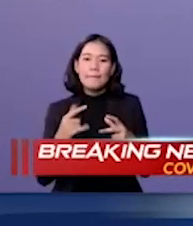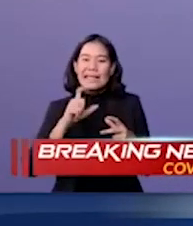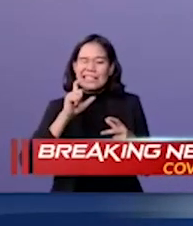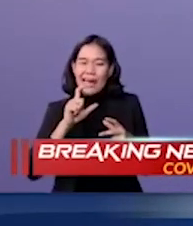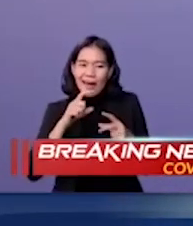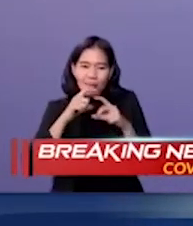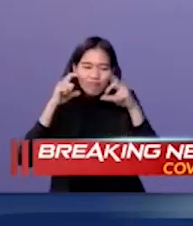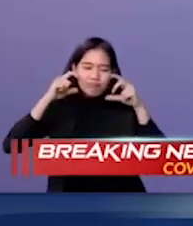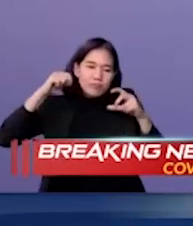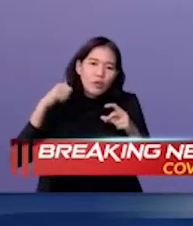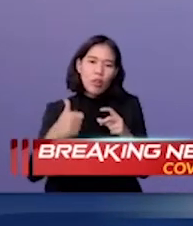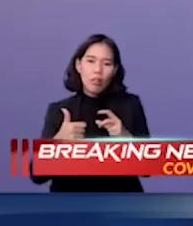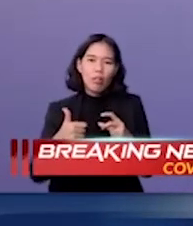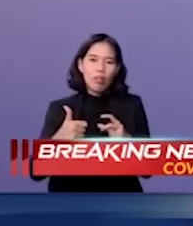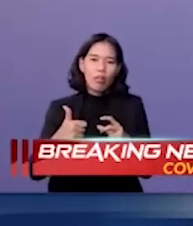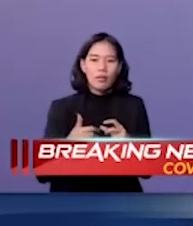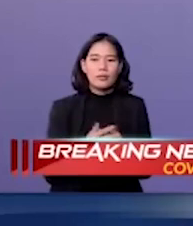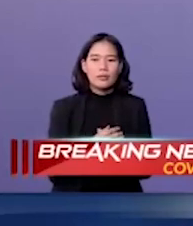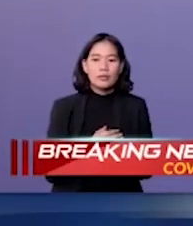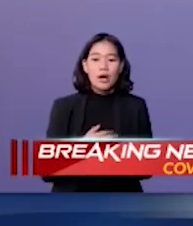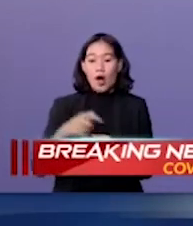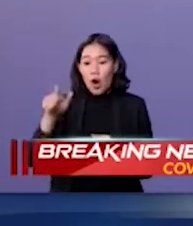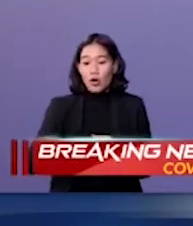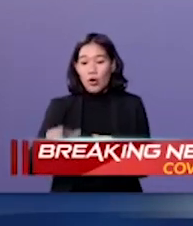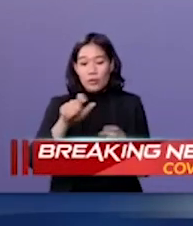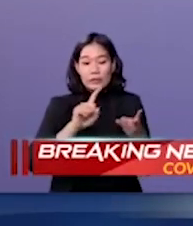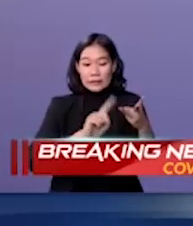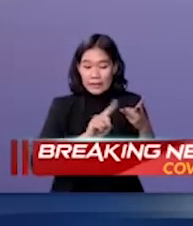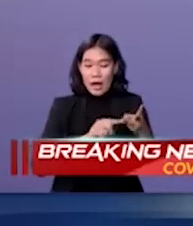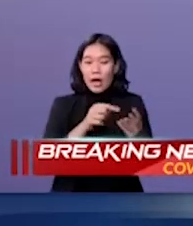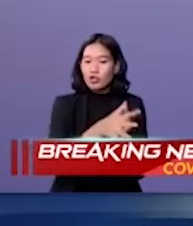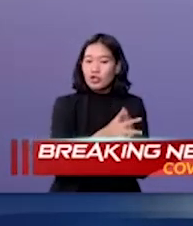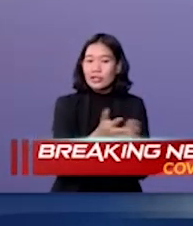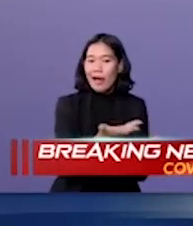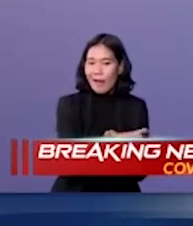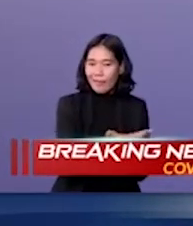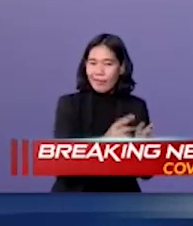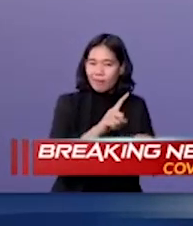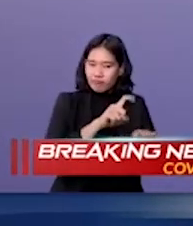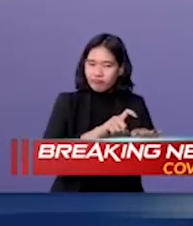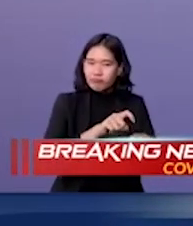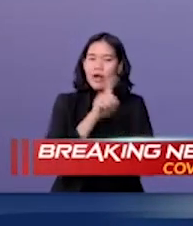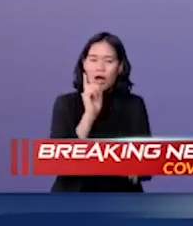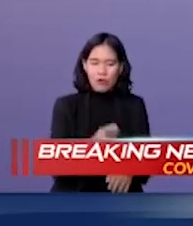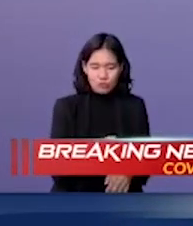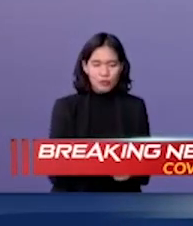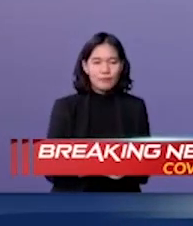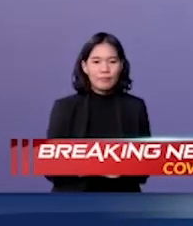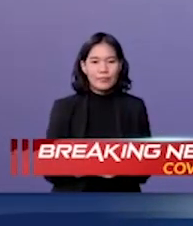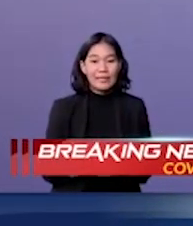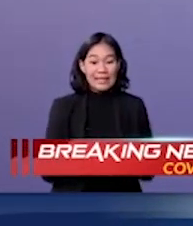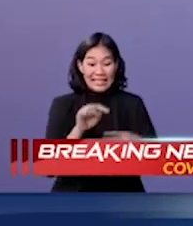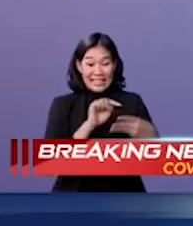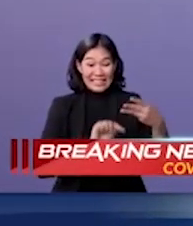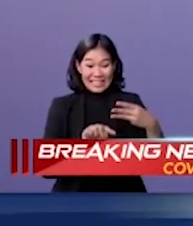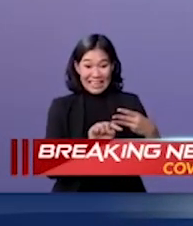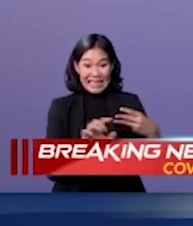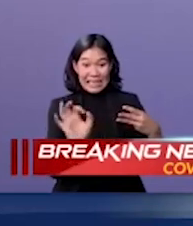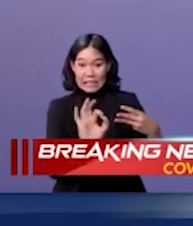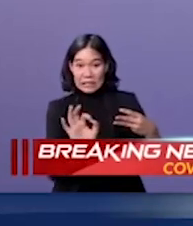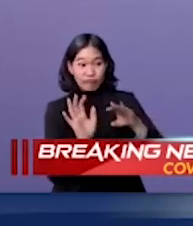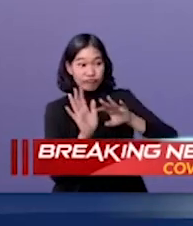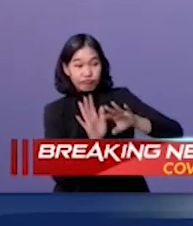cara yang benar dan setiap orang harus rajin mencuci tangan Hai kalau tidak maka akan